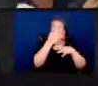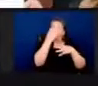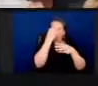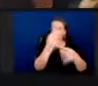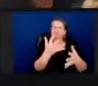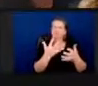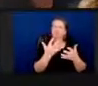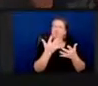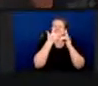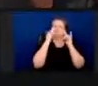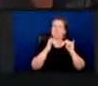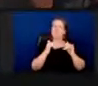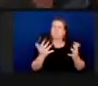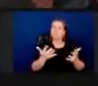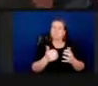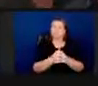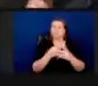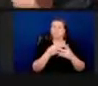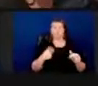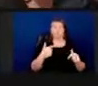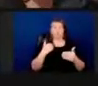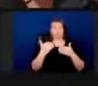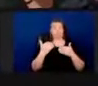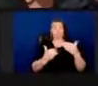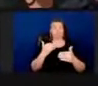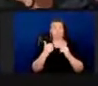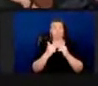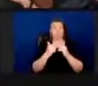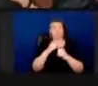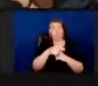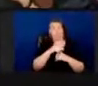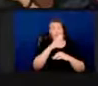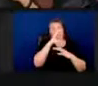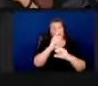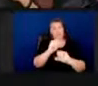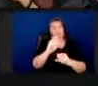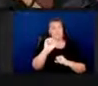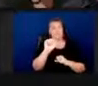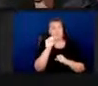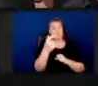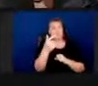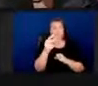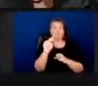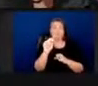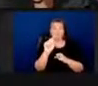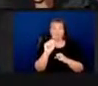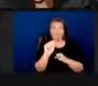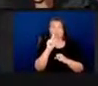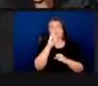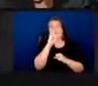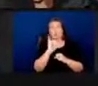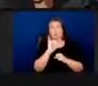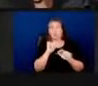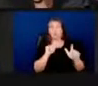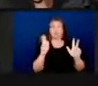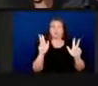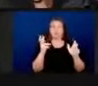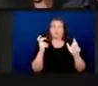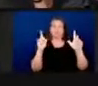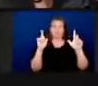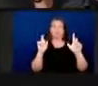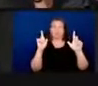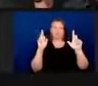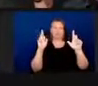kuwaonyesha tu kimuhtasari ili muone tunapoendelea mbele na sumaku hali itakuwa namna